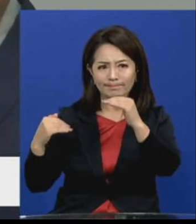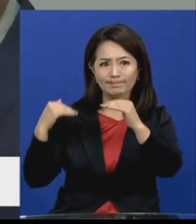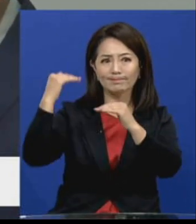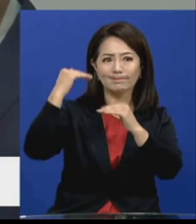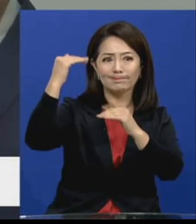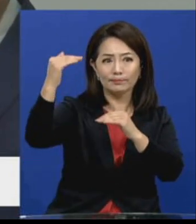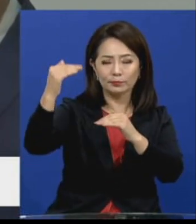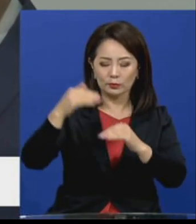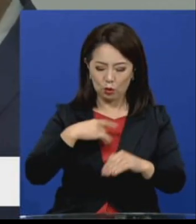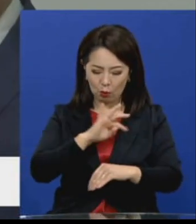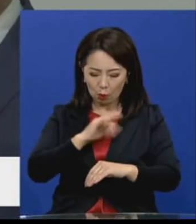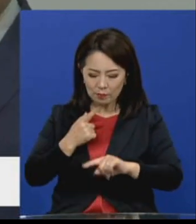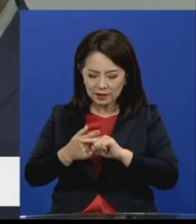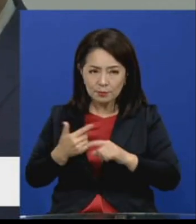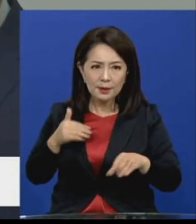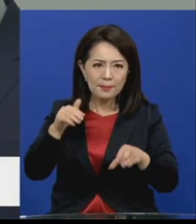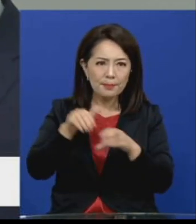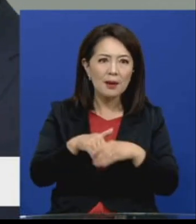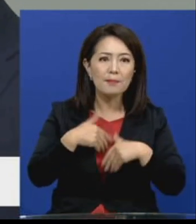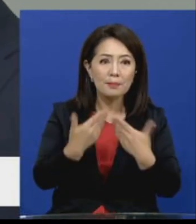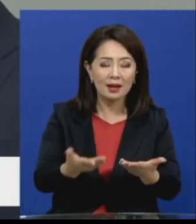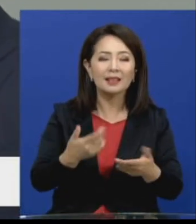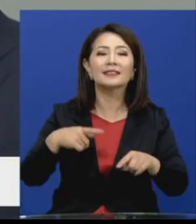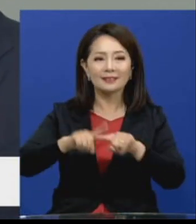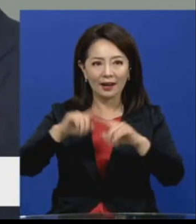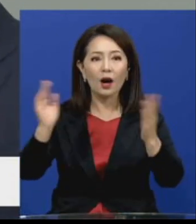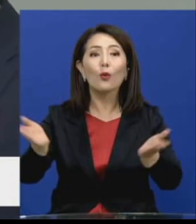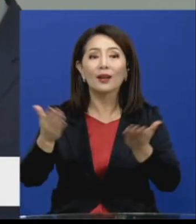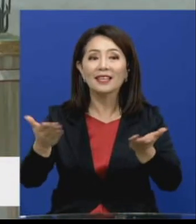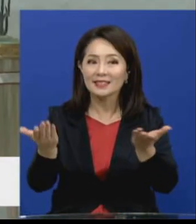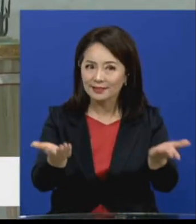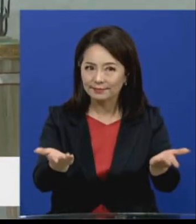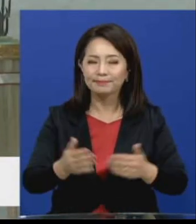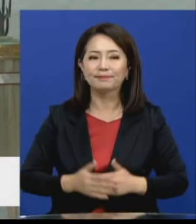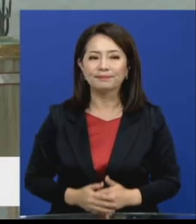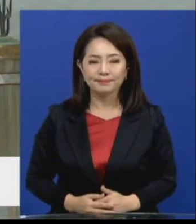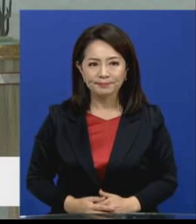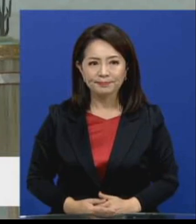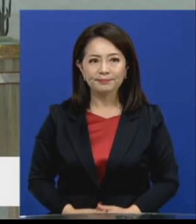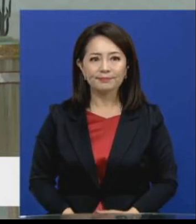өөрийн хувь нэмрээ оруулж гар бие оролцохыг мөн дахин уриалж байна.